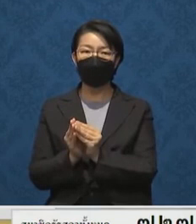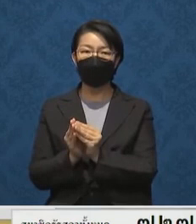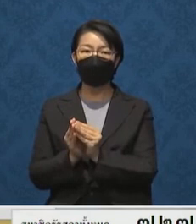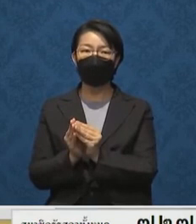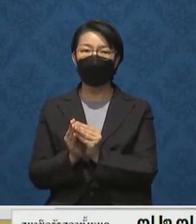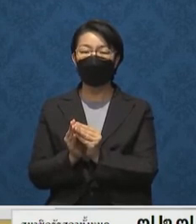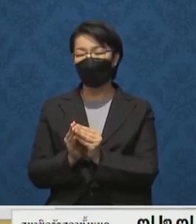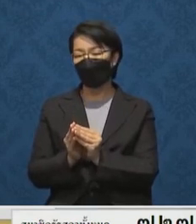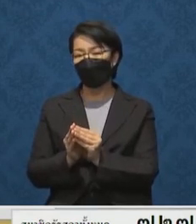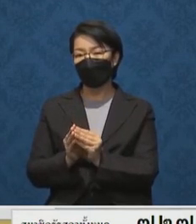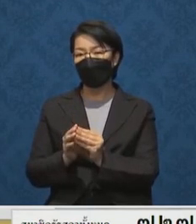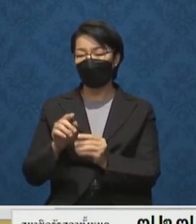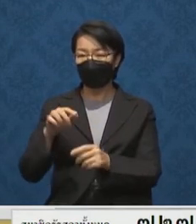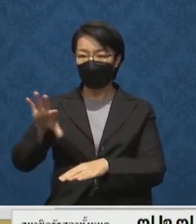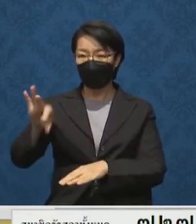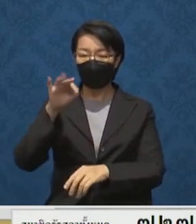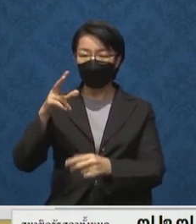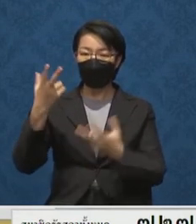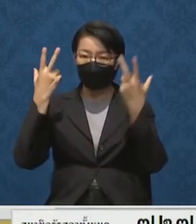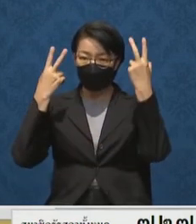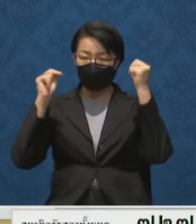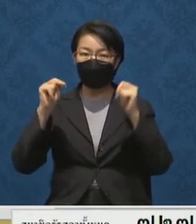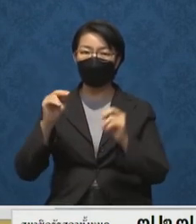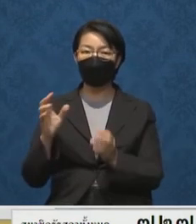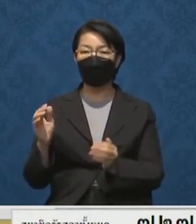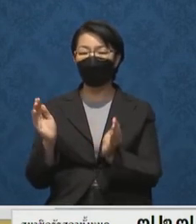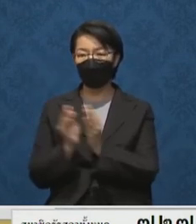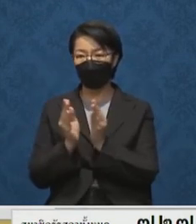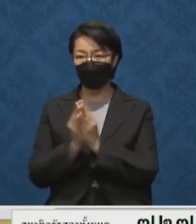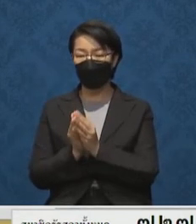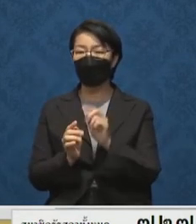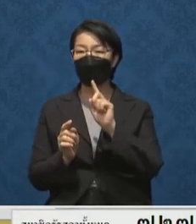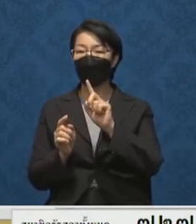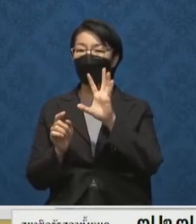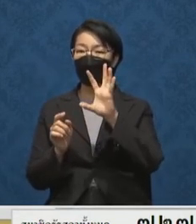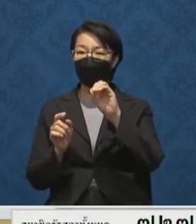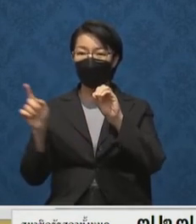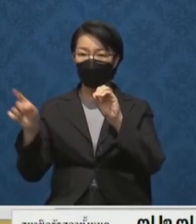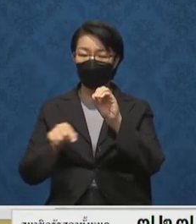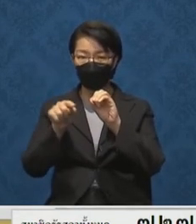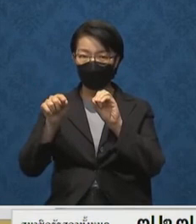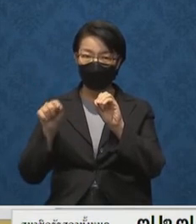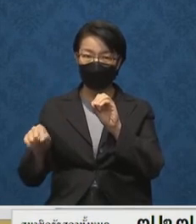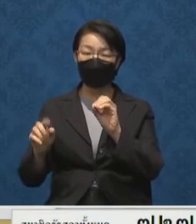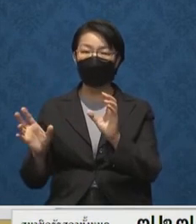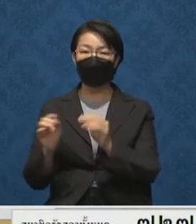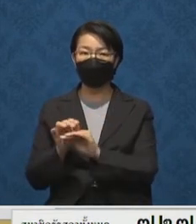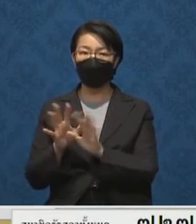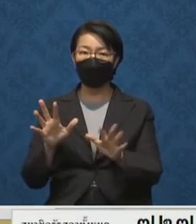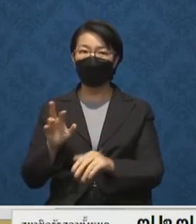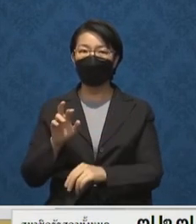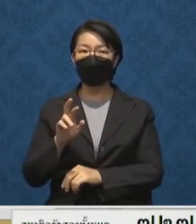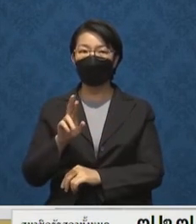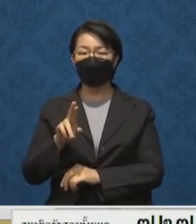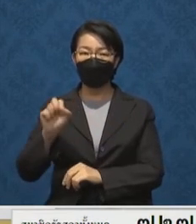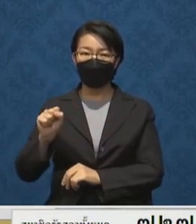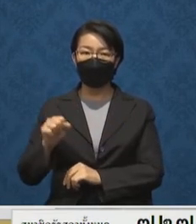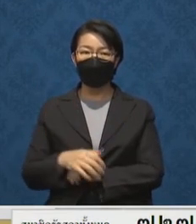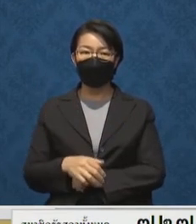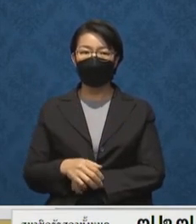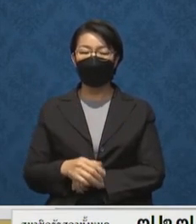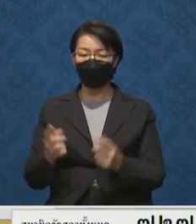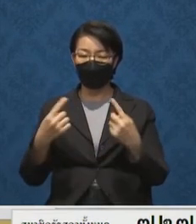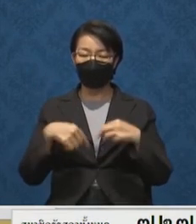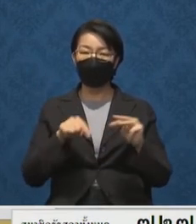1591ะด้ขนาดเสีงเกินกึงหนึ่งของที่ประชุมรฐภาแนมาตรา 15